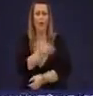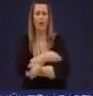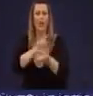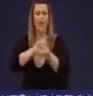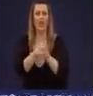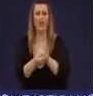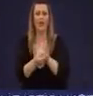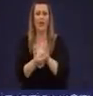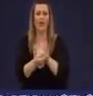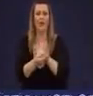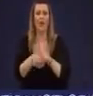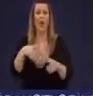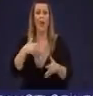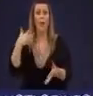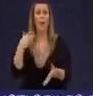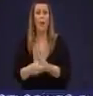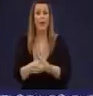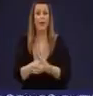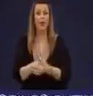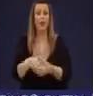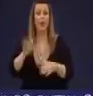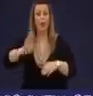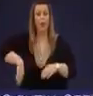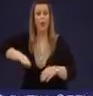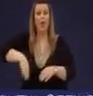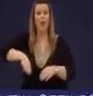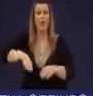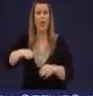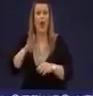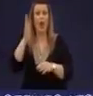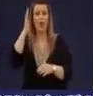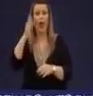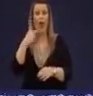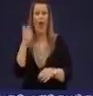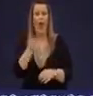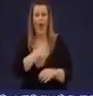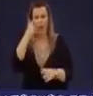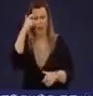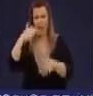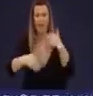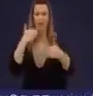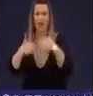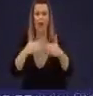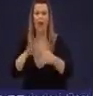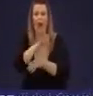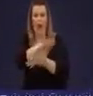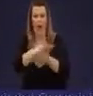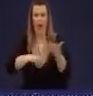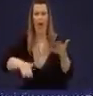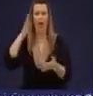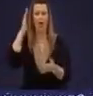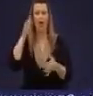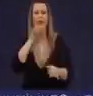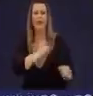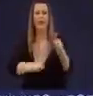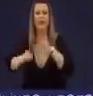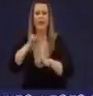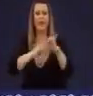çevrilibdir. Biz bundan sonra da öz hərbi imkanlarımızı artıracağıq. Bundan sonra da